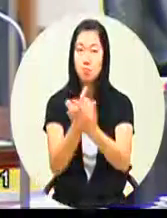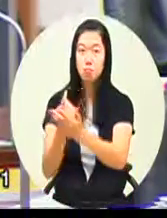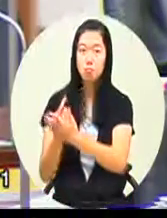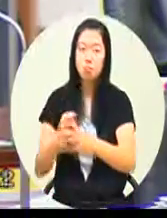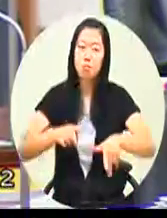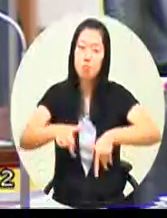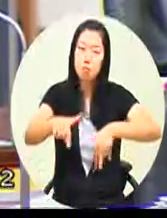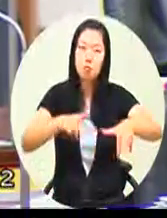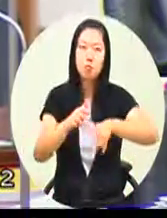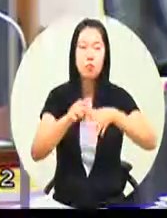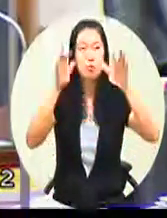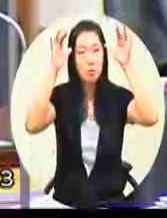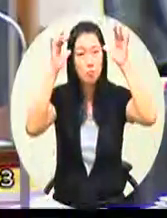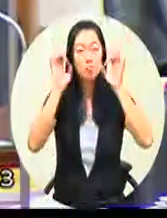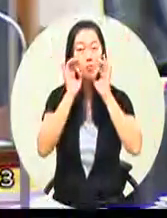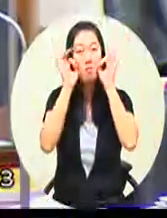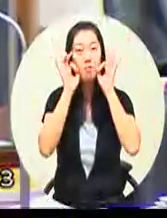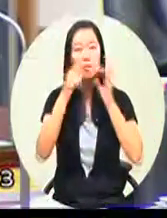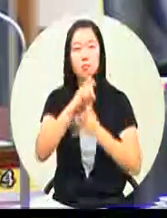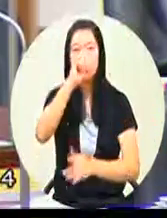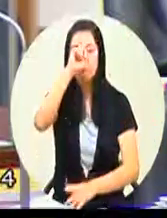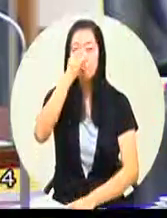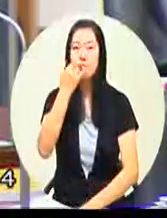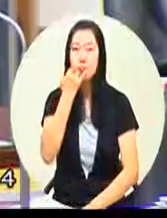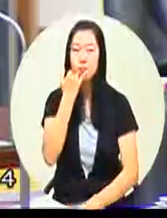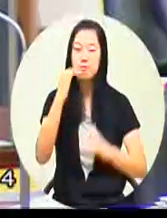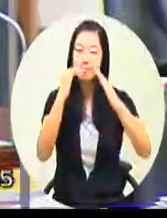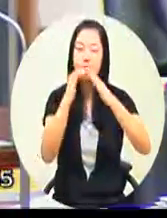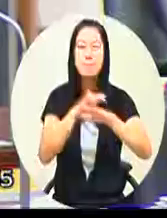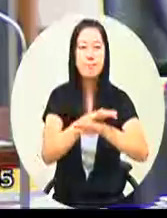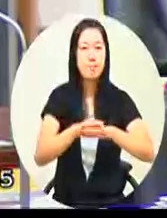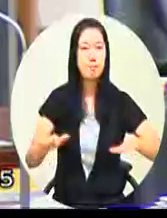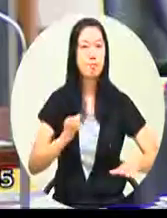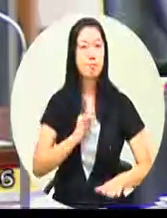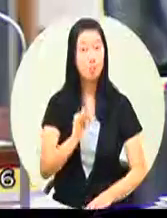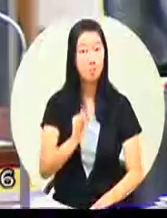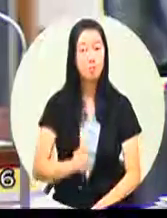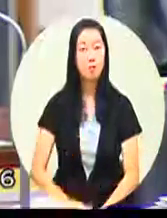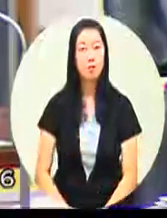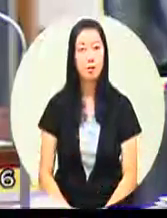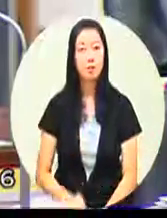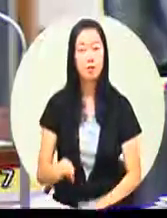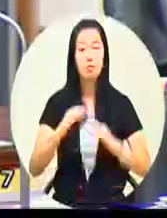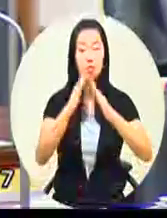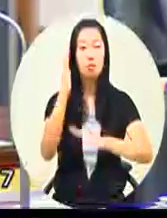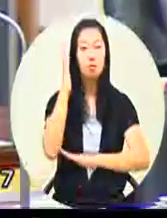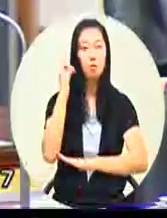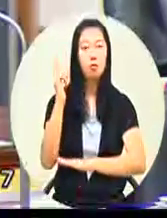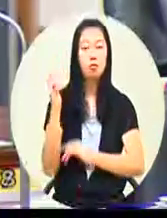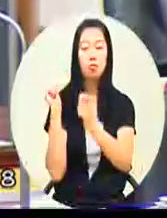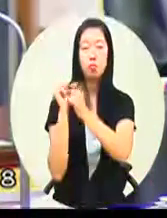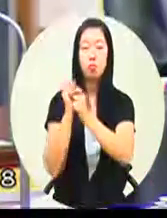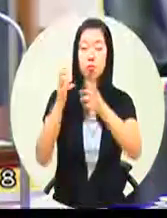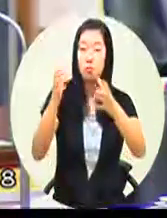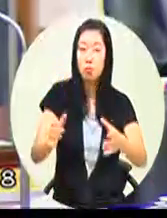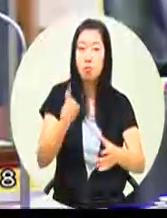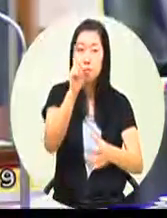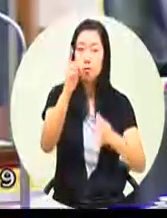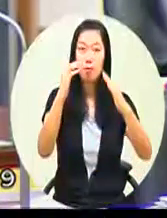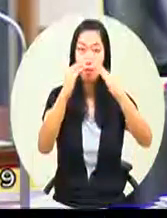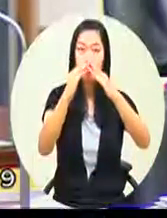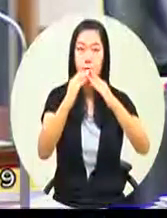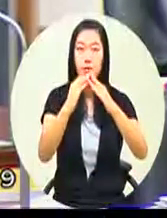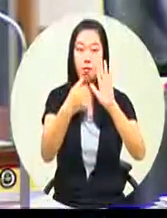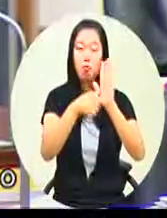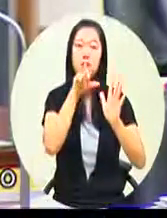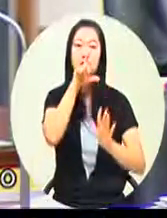犬猫都希望说有一个安全一个家啦齁。是否在 最近盖了一间了哈，什么号称